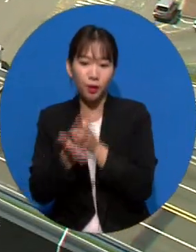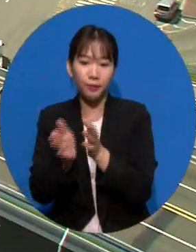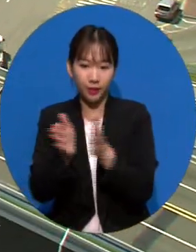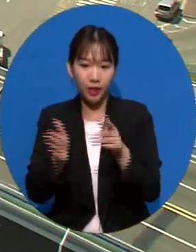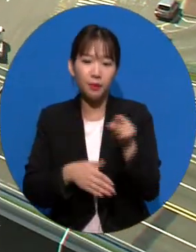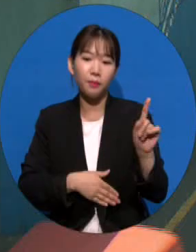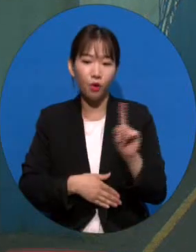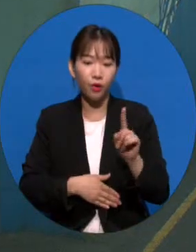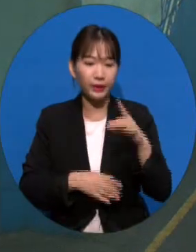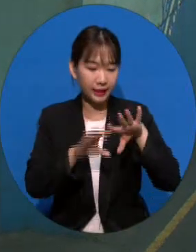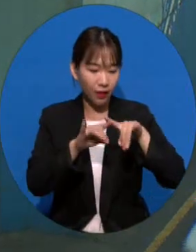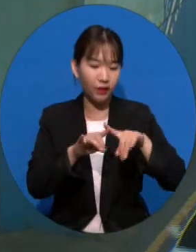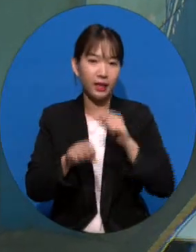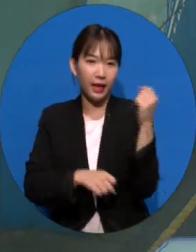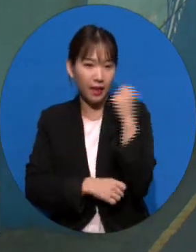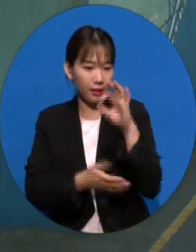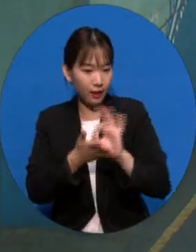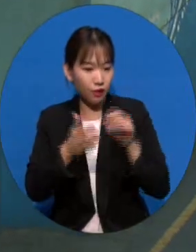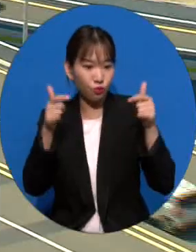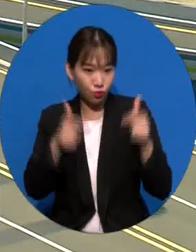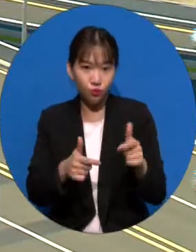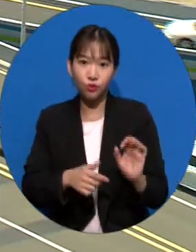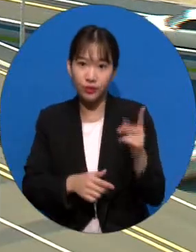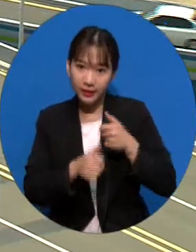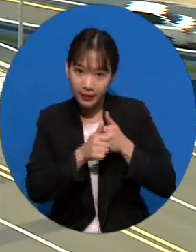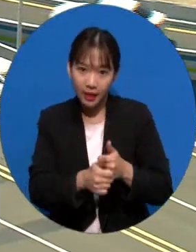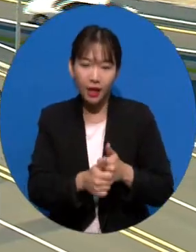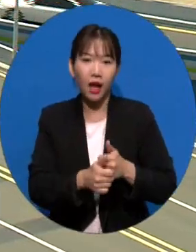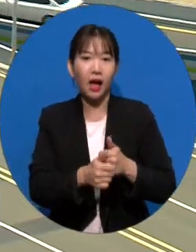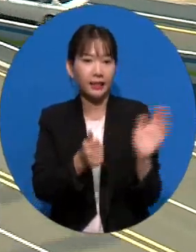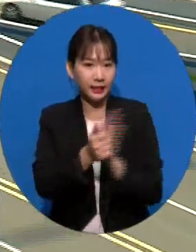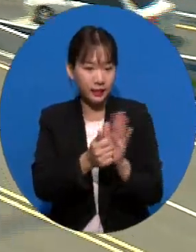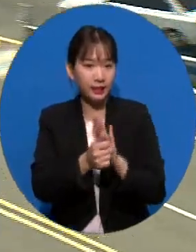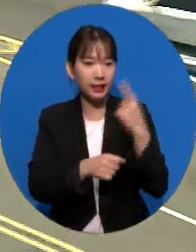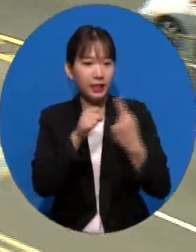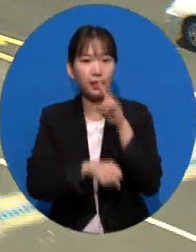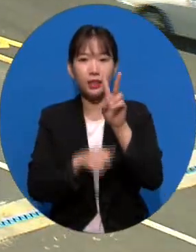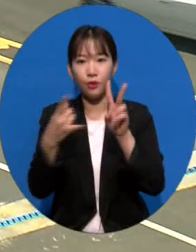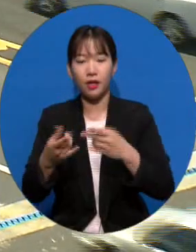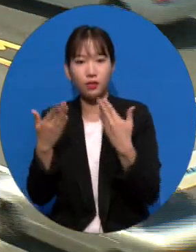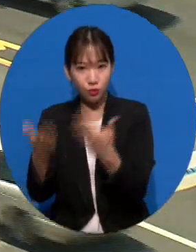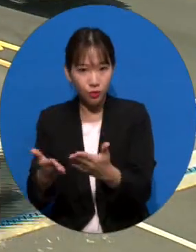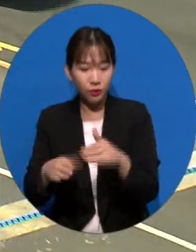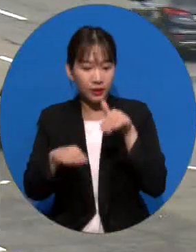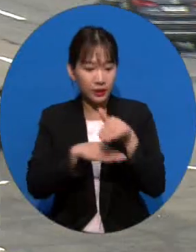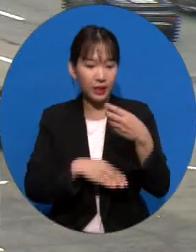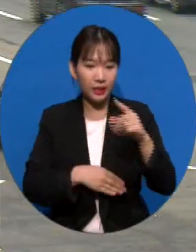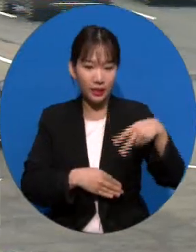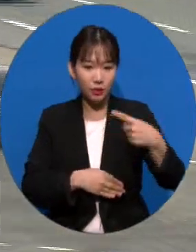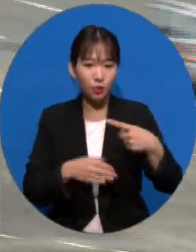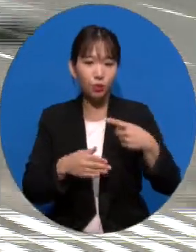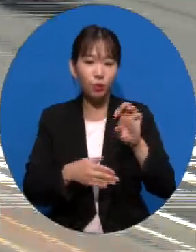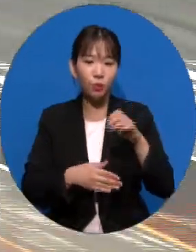탄소 포인트제는 전기 등 에너지 사용량 절감에 따라 인센티브를 1년에 두 차례 제공하고, 자동차 탄소